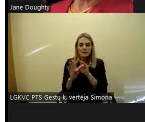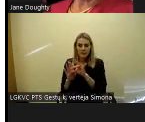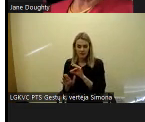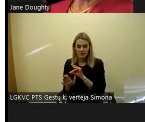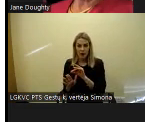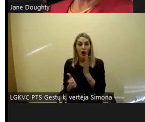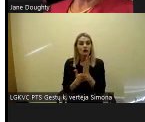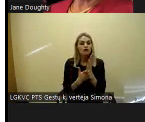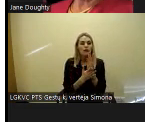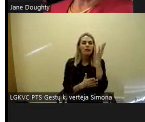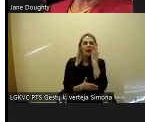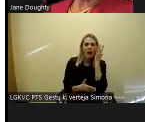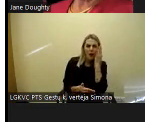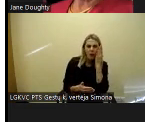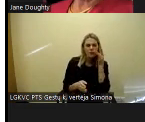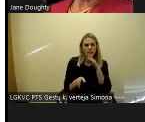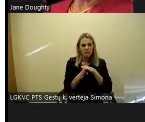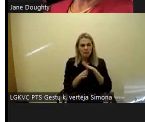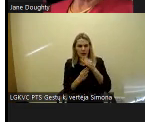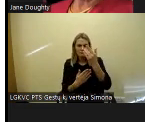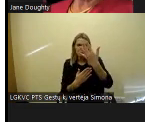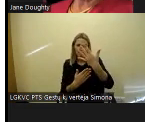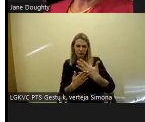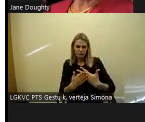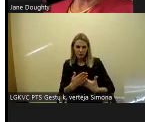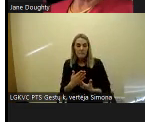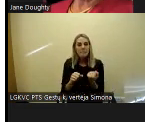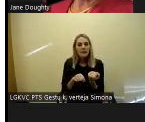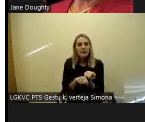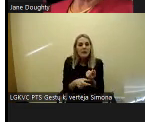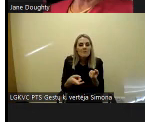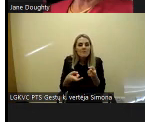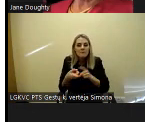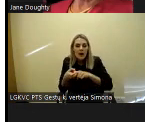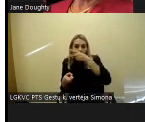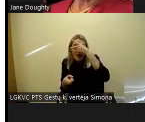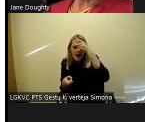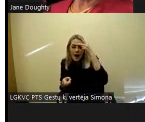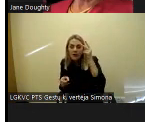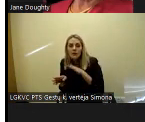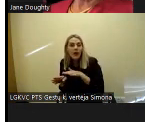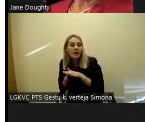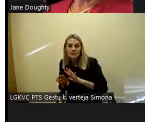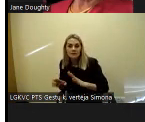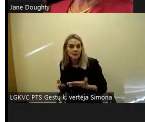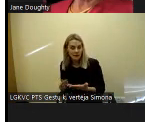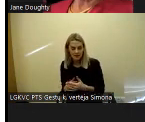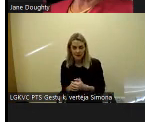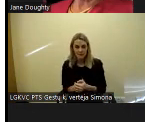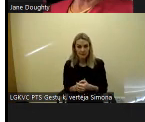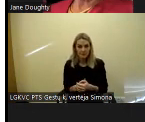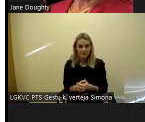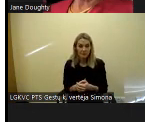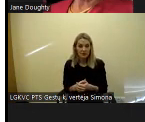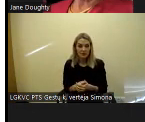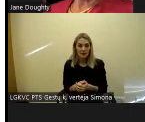kaip jos siejasi su tuo, kas vyksta Lietuvos mokyklų klasėse. Toliau pasižvelgsime tai, kaip